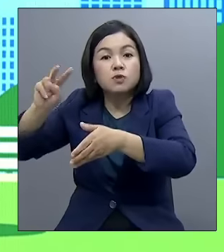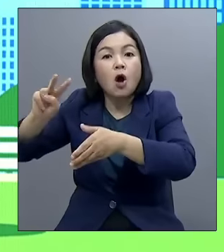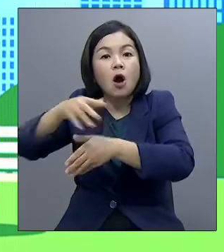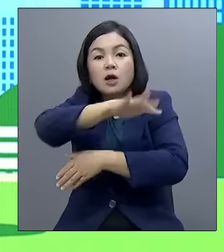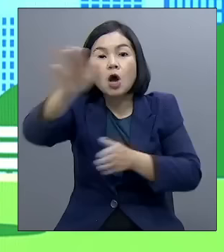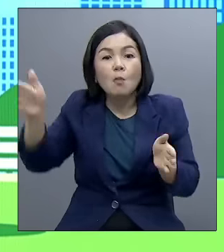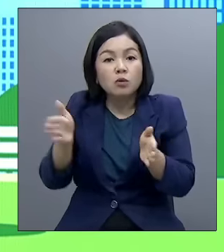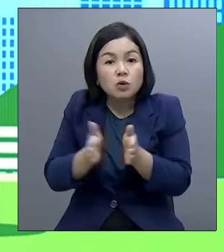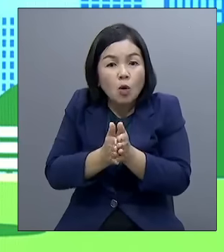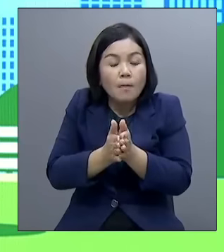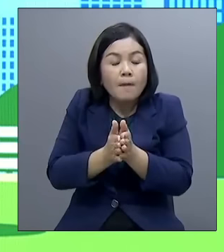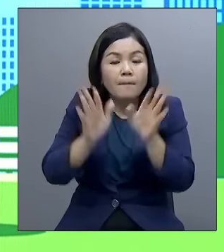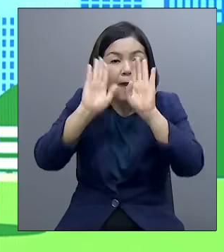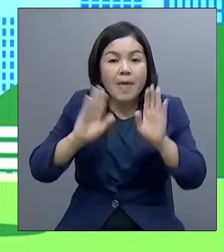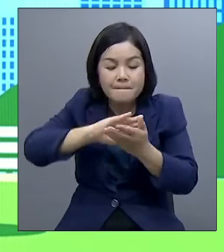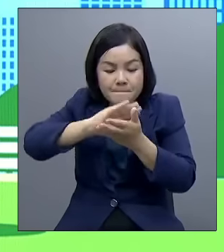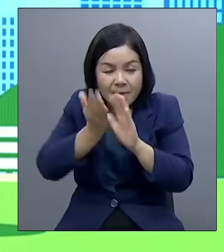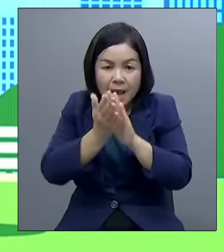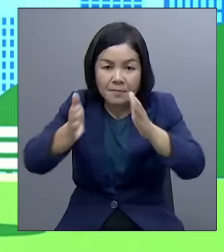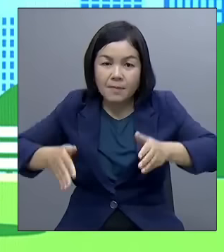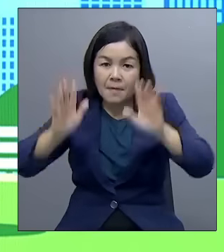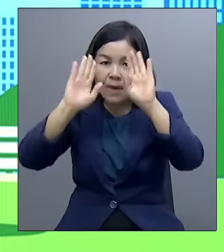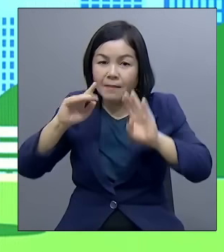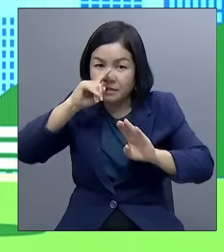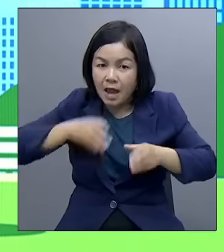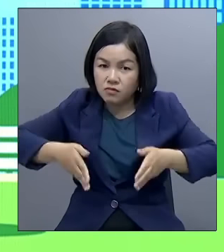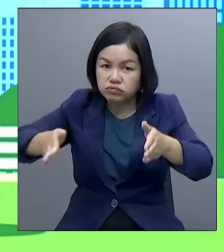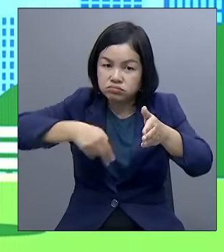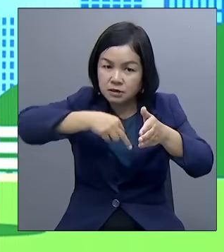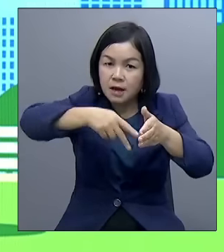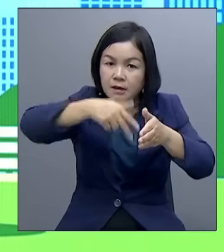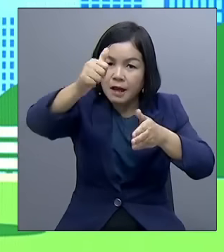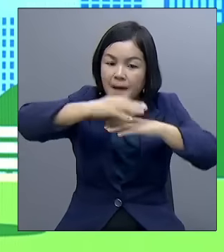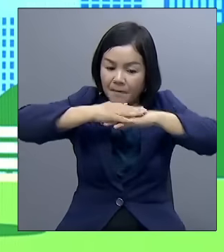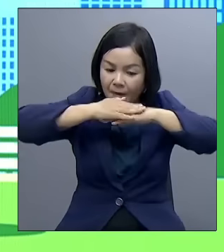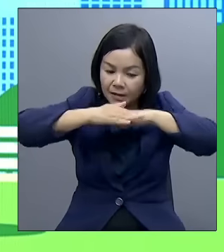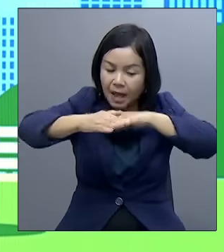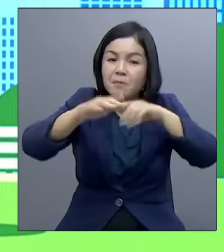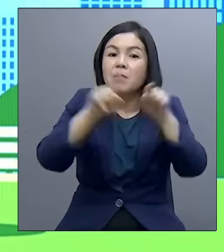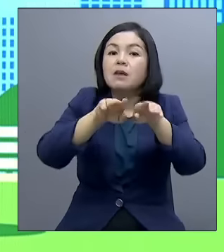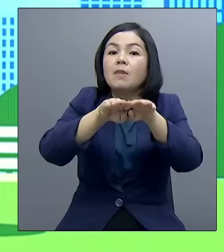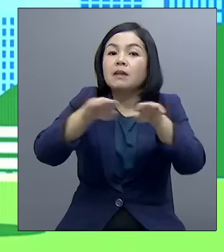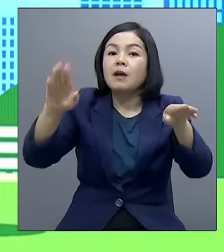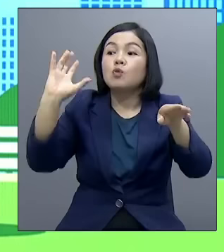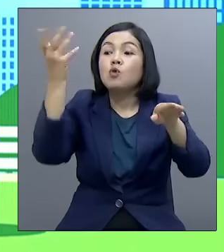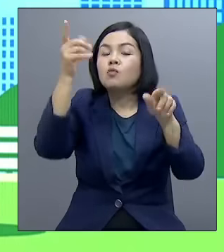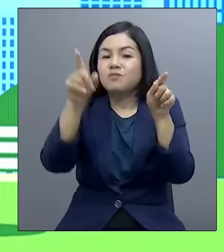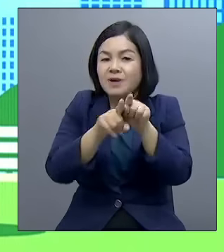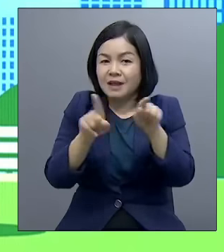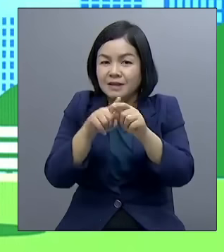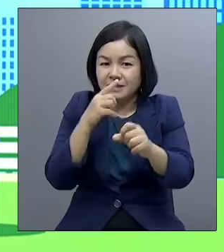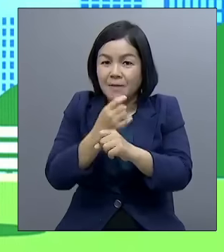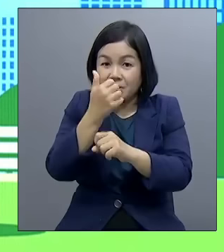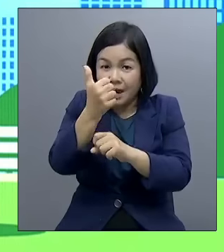ภาพจำเดิมๆของฟุตบาทไทยแลนด์ให้ยกระดับเป็นฟุตบาทแบบมาตรฐานสากลได้ที่สำคัญอีกอย่างหนึ่ง